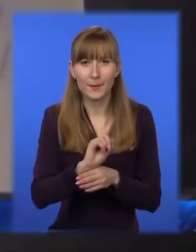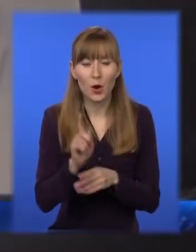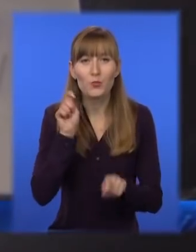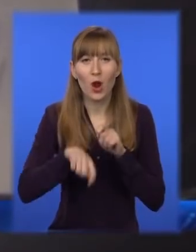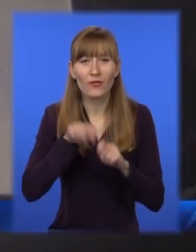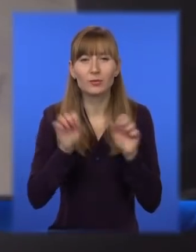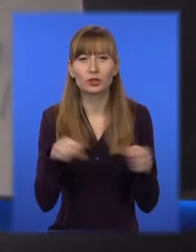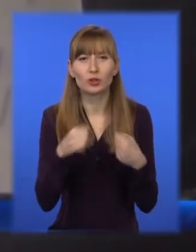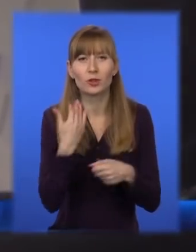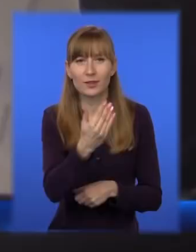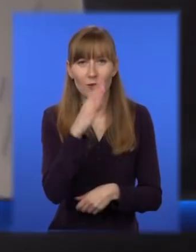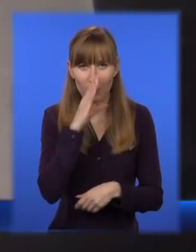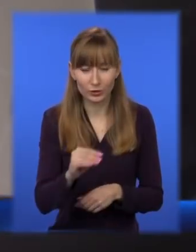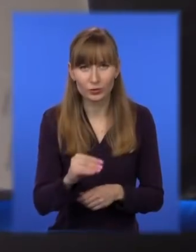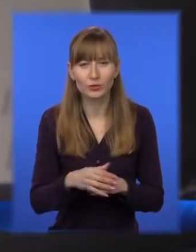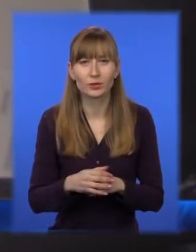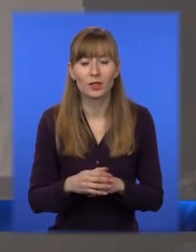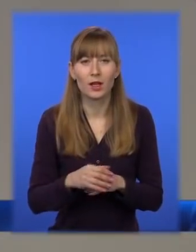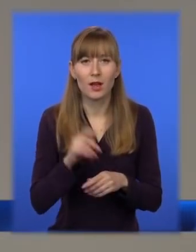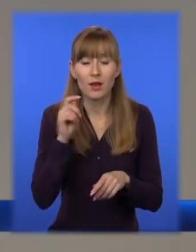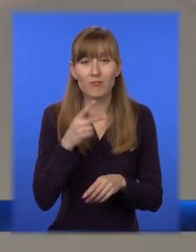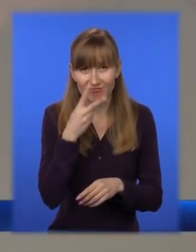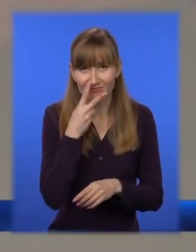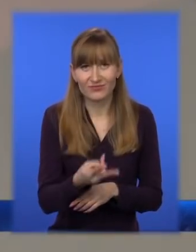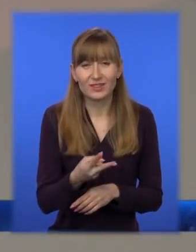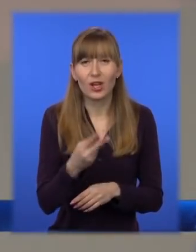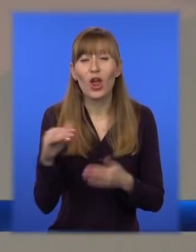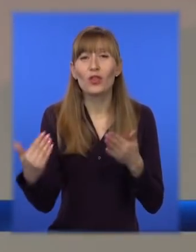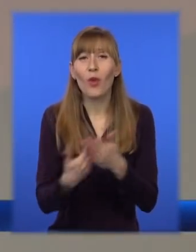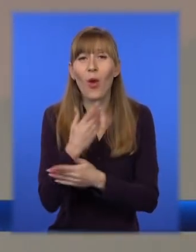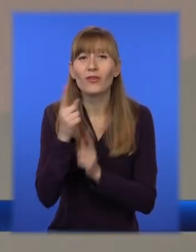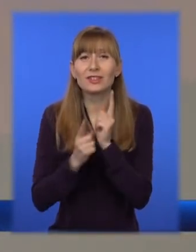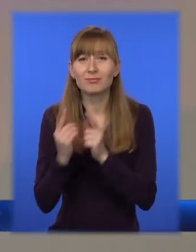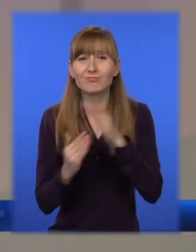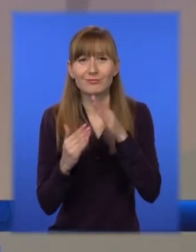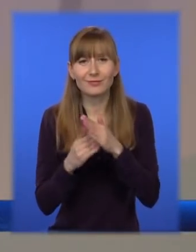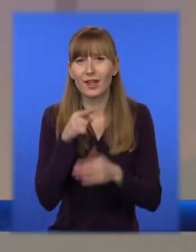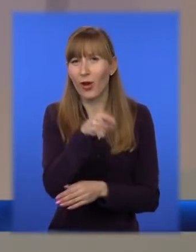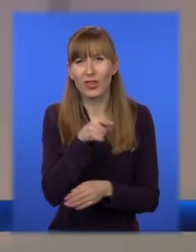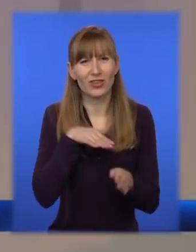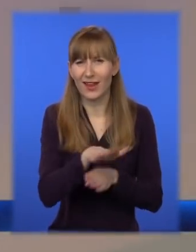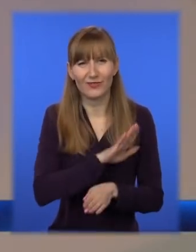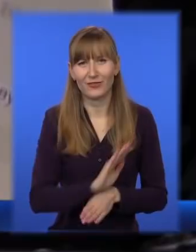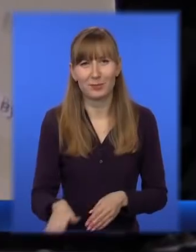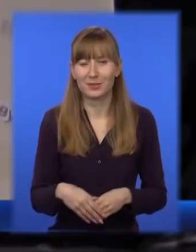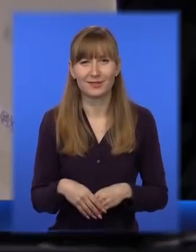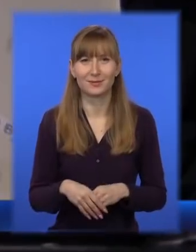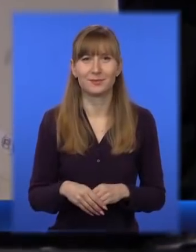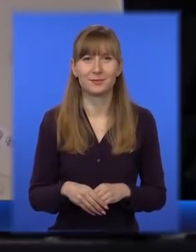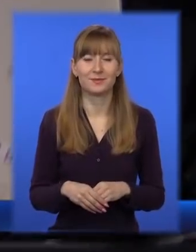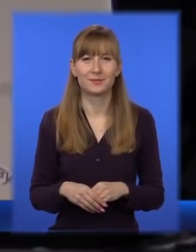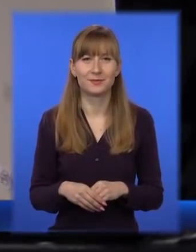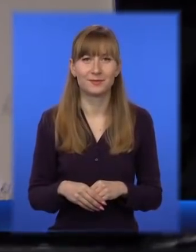Виміряємо швидкість руху за допомогою однієї з популярних програм. Бачимо, що новий режим швидкості, м'яко кажучи, не дотримується.